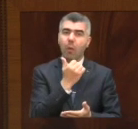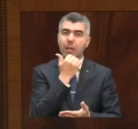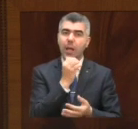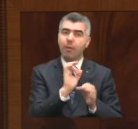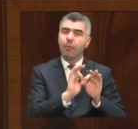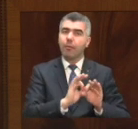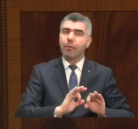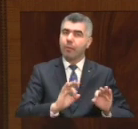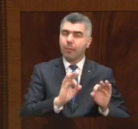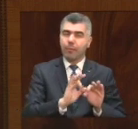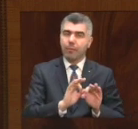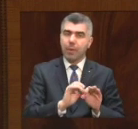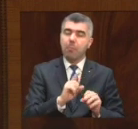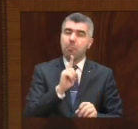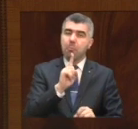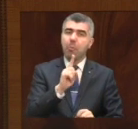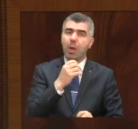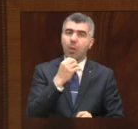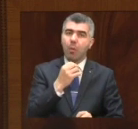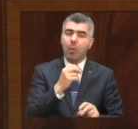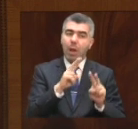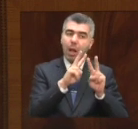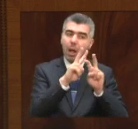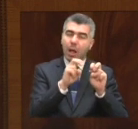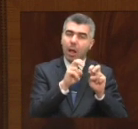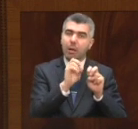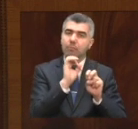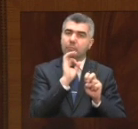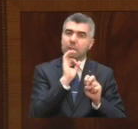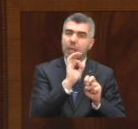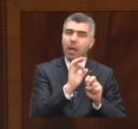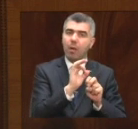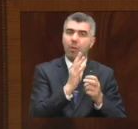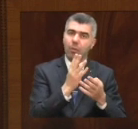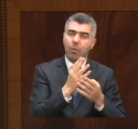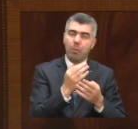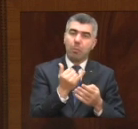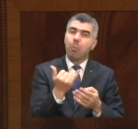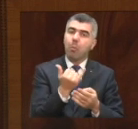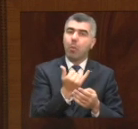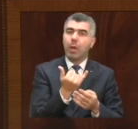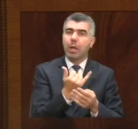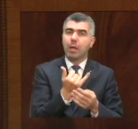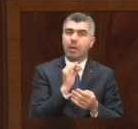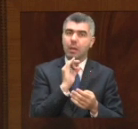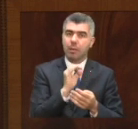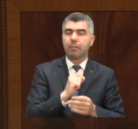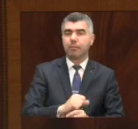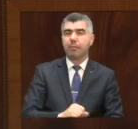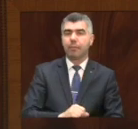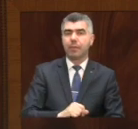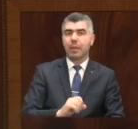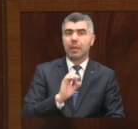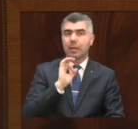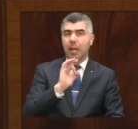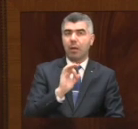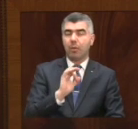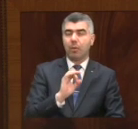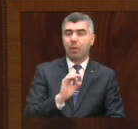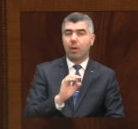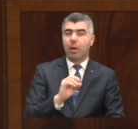نبدا ولا منطق استمرار المرفق العموميه استمرار المرفق العمومي